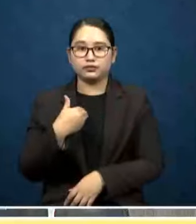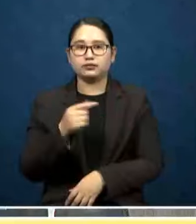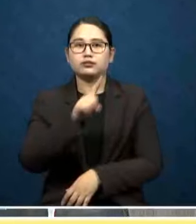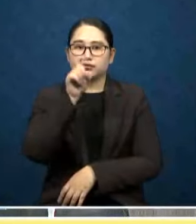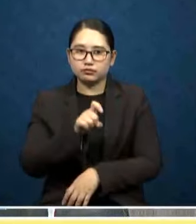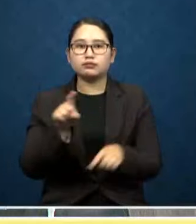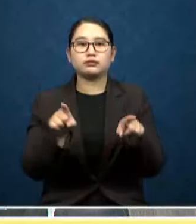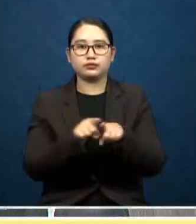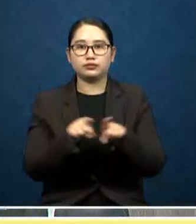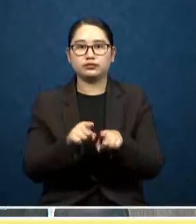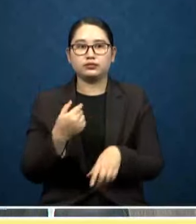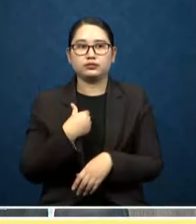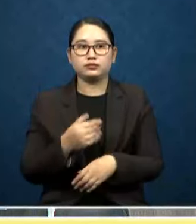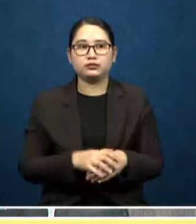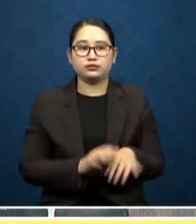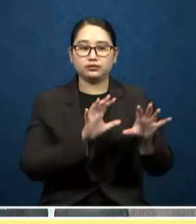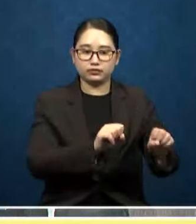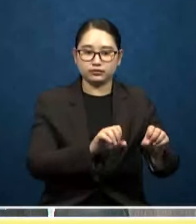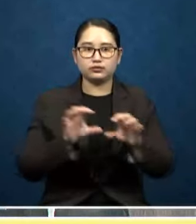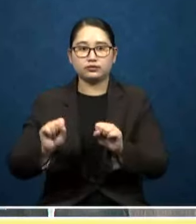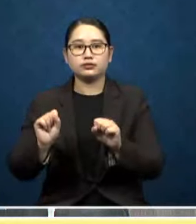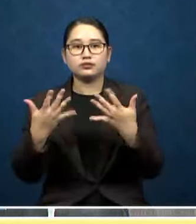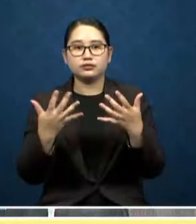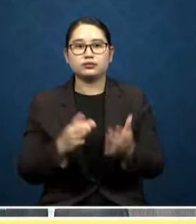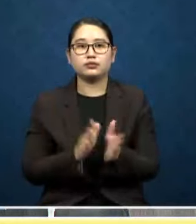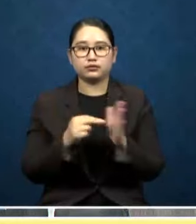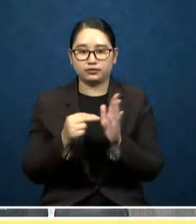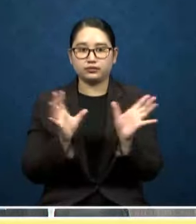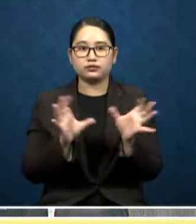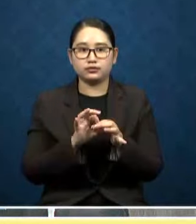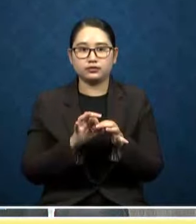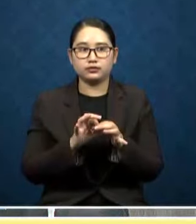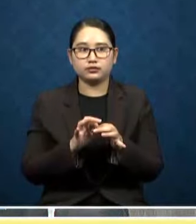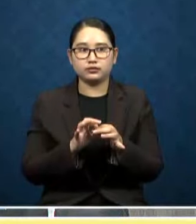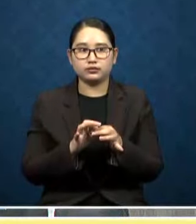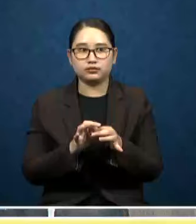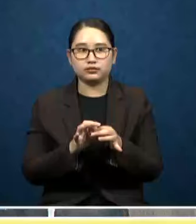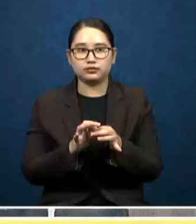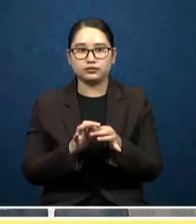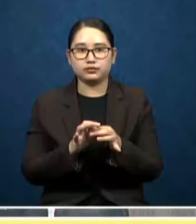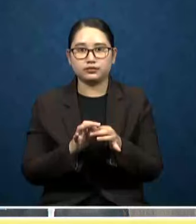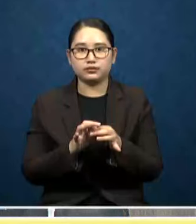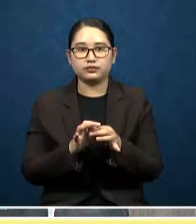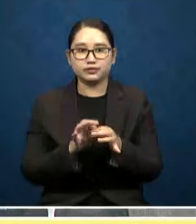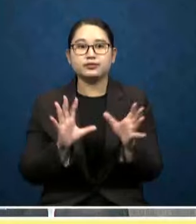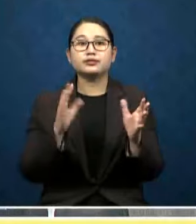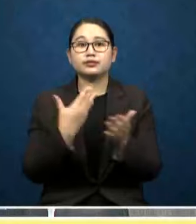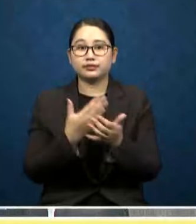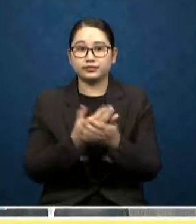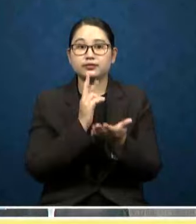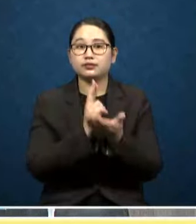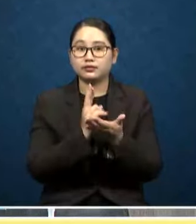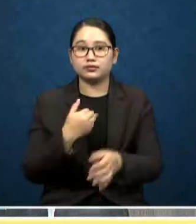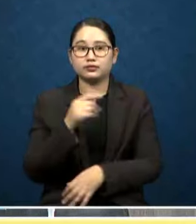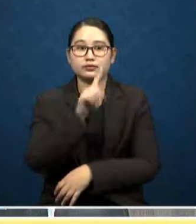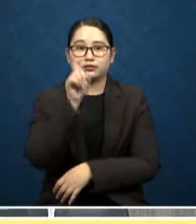สงสัยอยู่เหมือนกันไอ้ที่จับไอ้ที่ไม่จับเนี่ยมันไปเกี่ยวข้องกับเรื่องของรางวัลนำจับหรือ